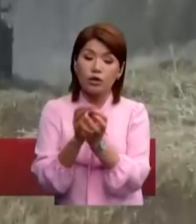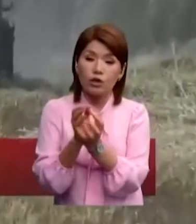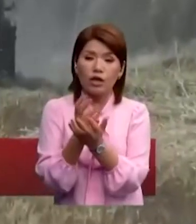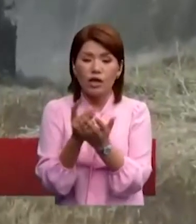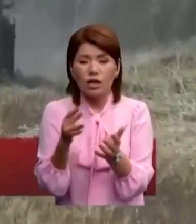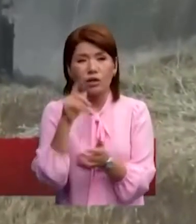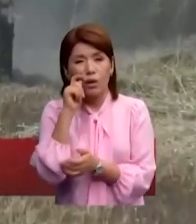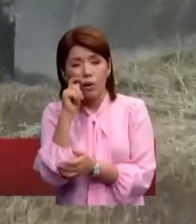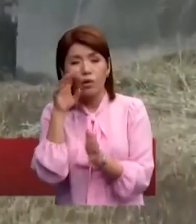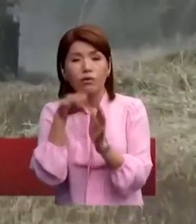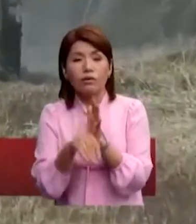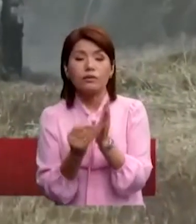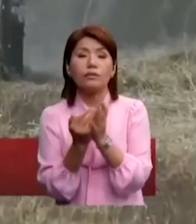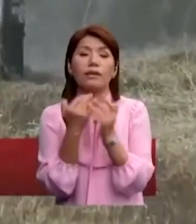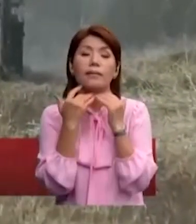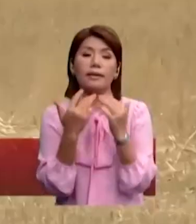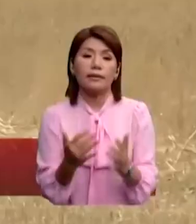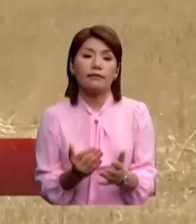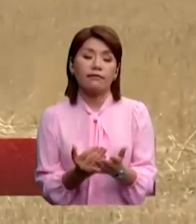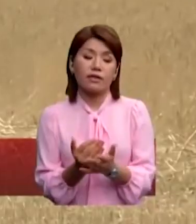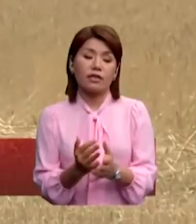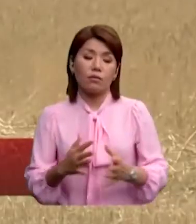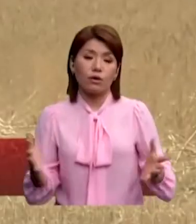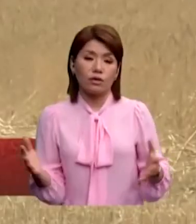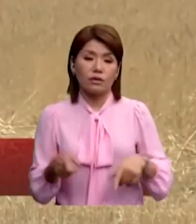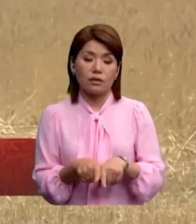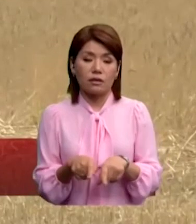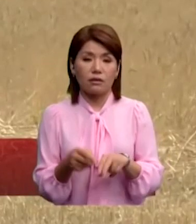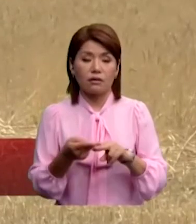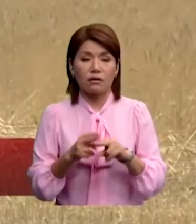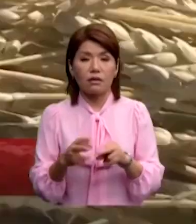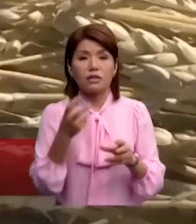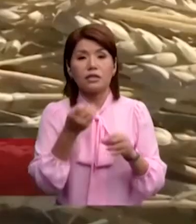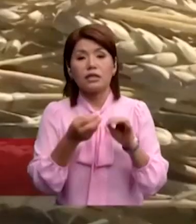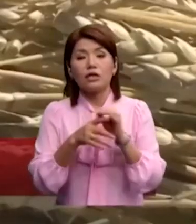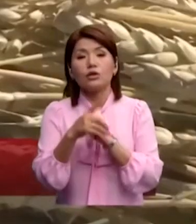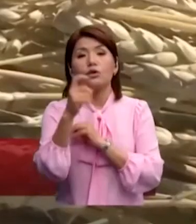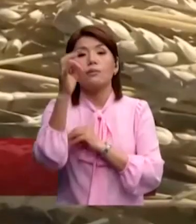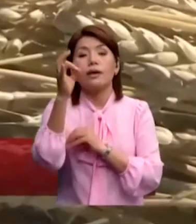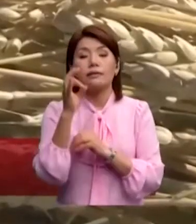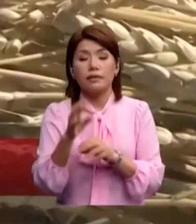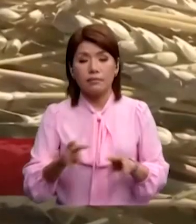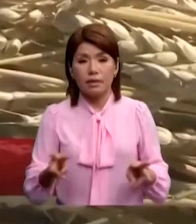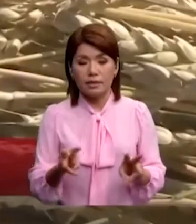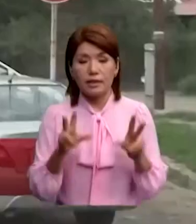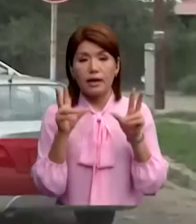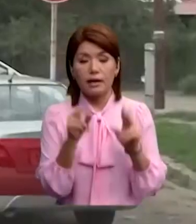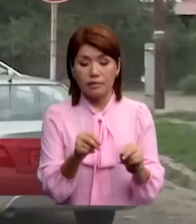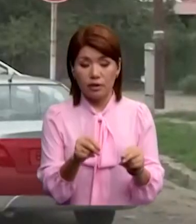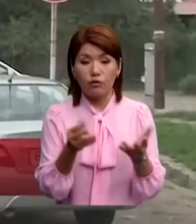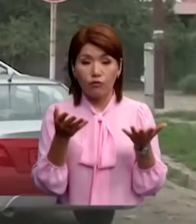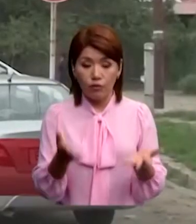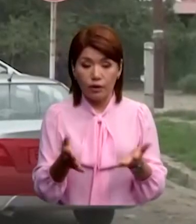частности лука, превышает потребление. При этом внутренний рынок насыщен продукцией на 100%, заверяет министр.